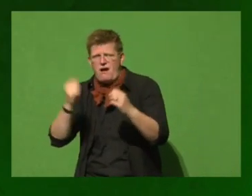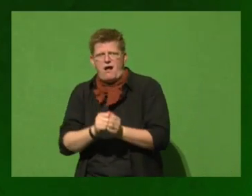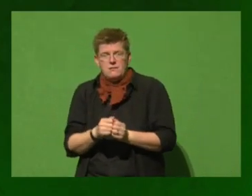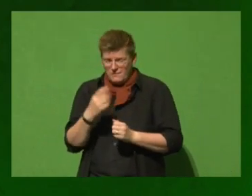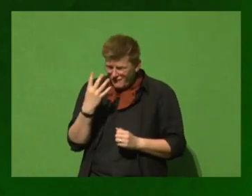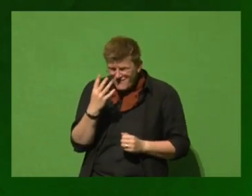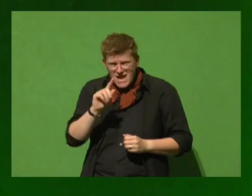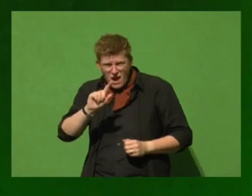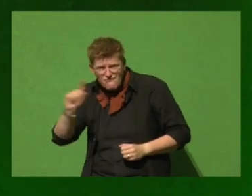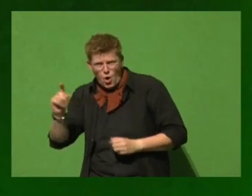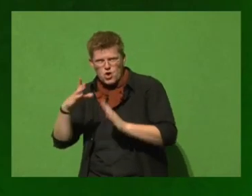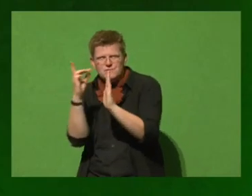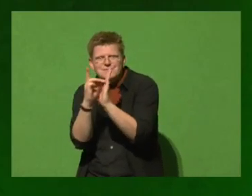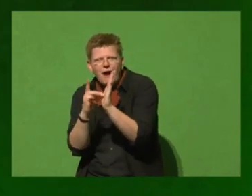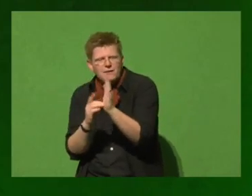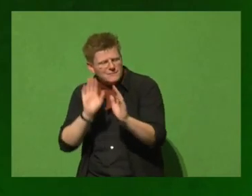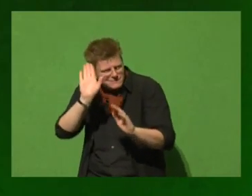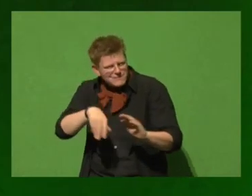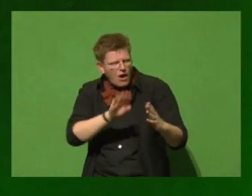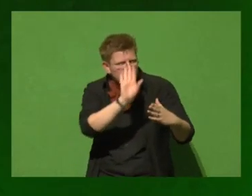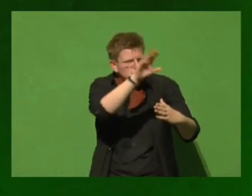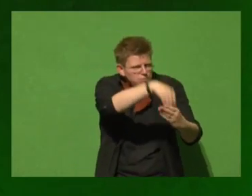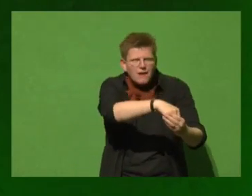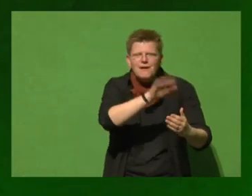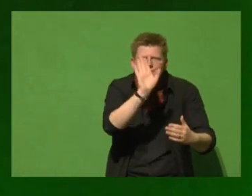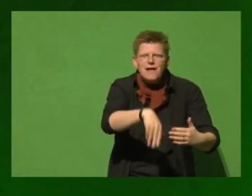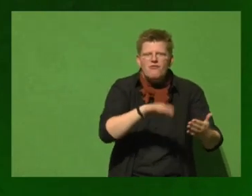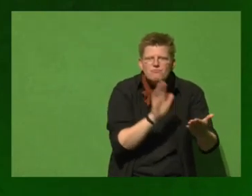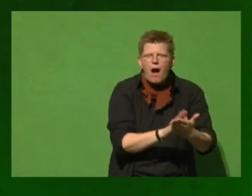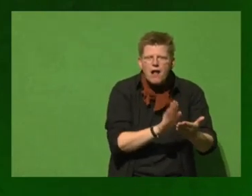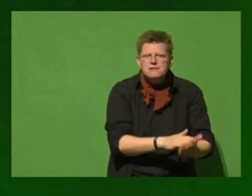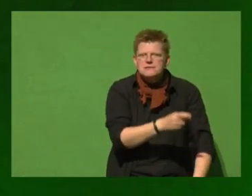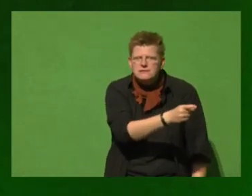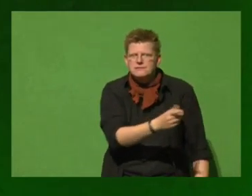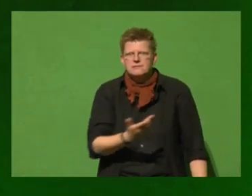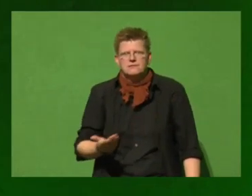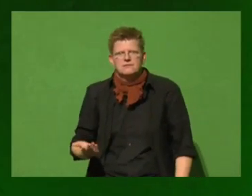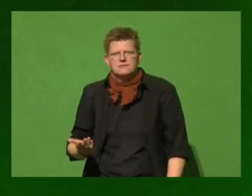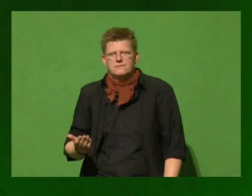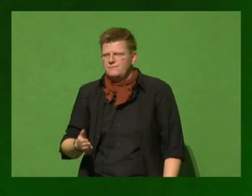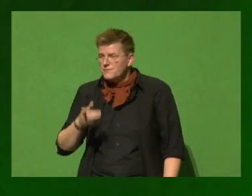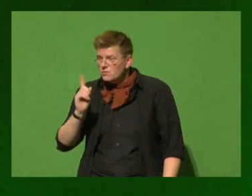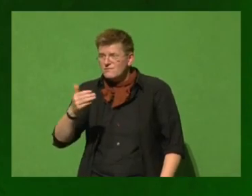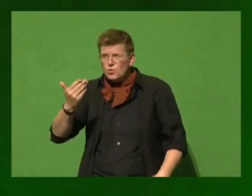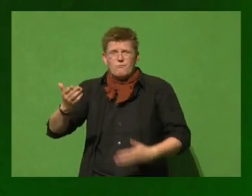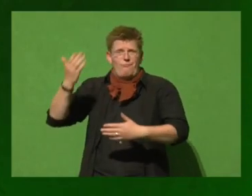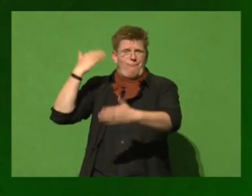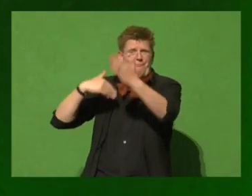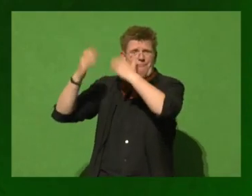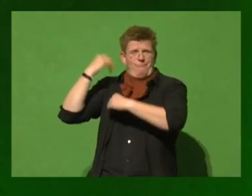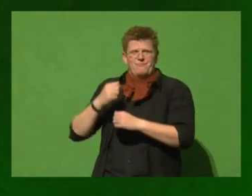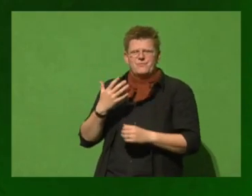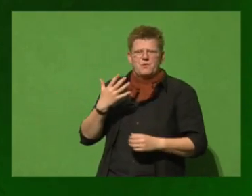Schutz von Journalisten, Anwälten, Seelsorgen, all diesen besonderen Schutz, den sie die letzten 50, 100